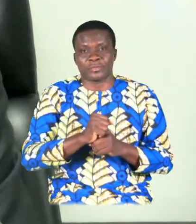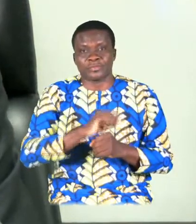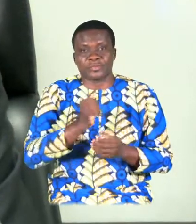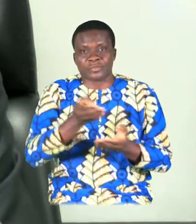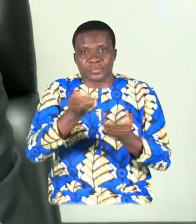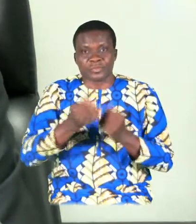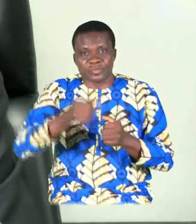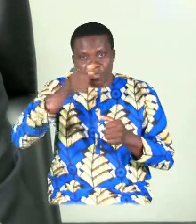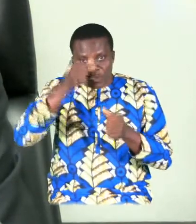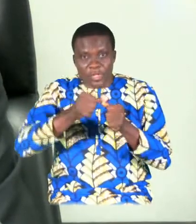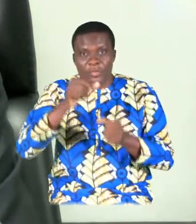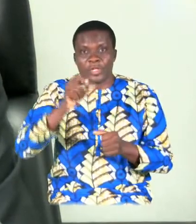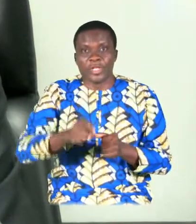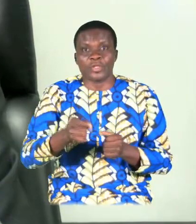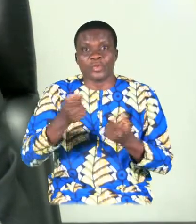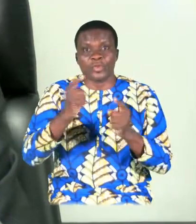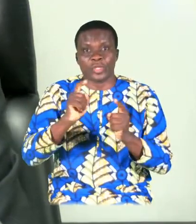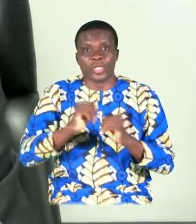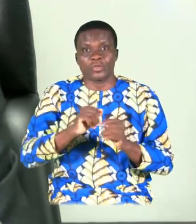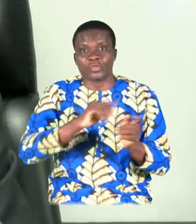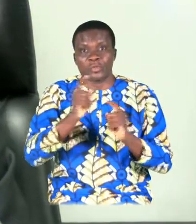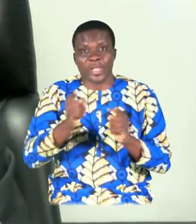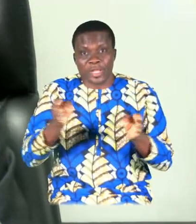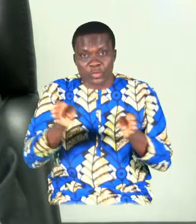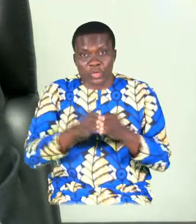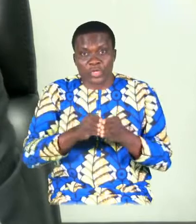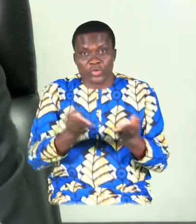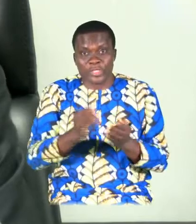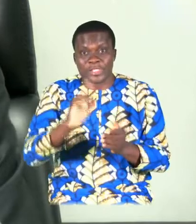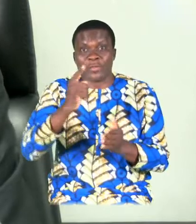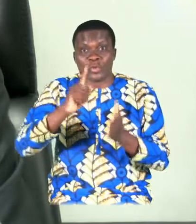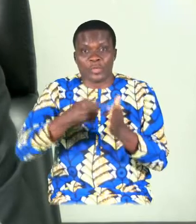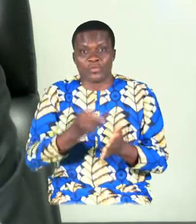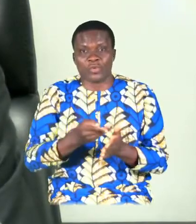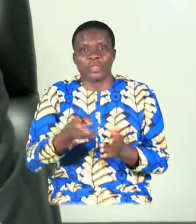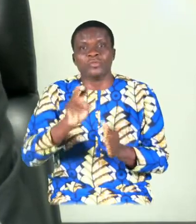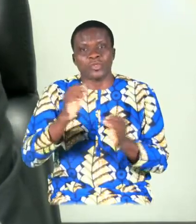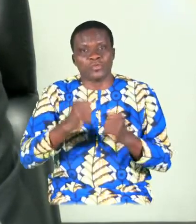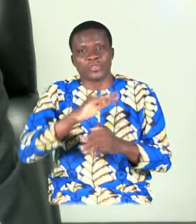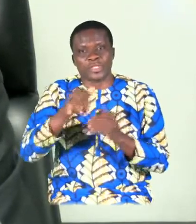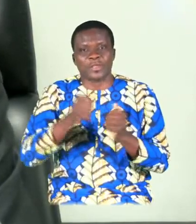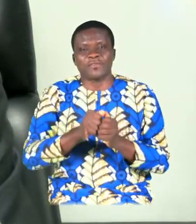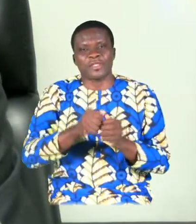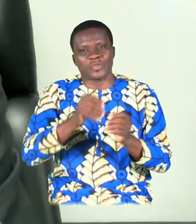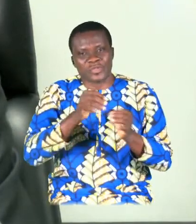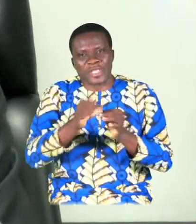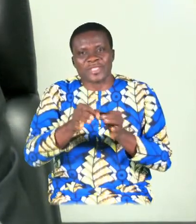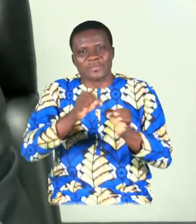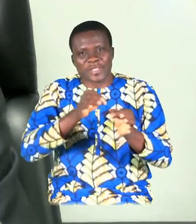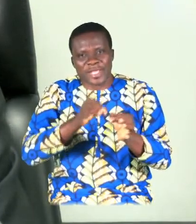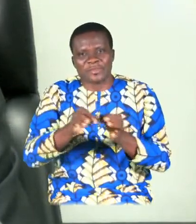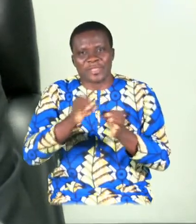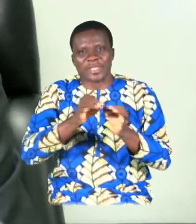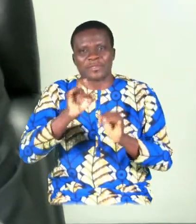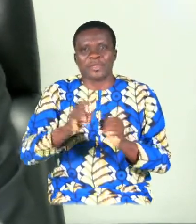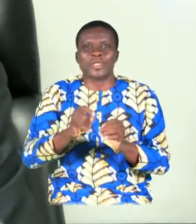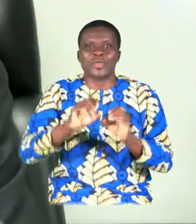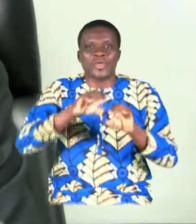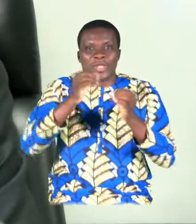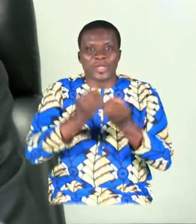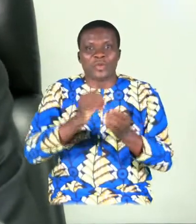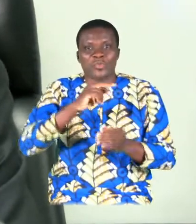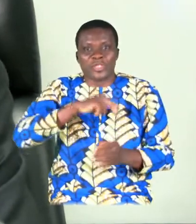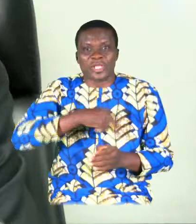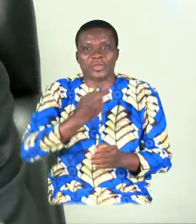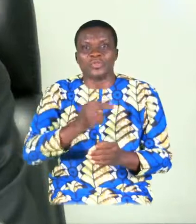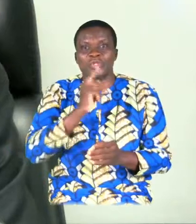Je voudrais vous rappeler que lors de notre première séance ici, vous aviez tous indiqué que les communautés